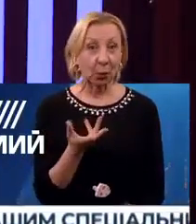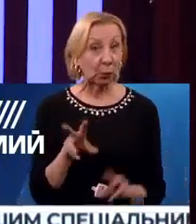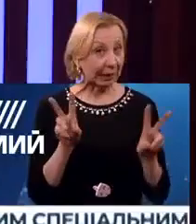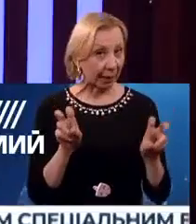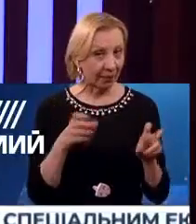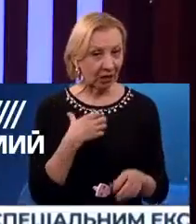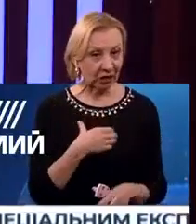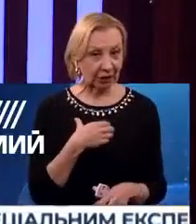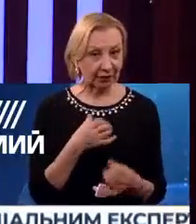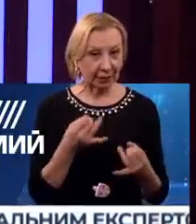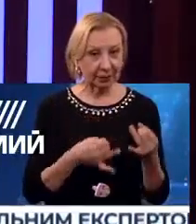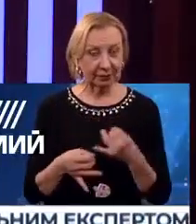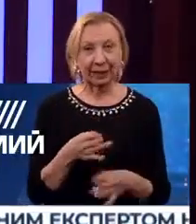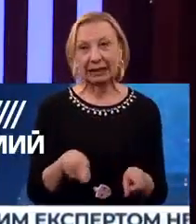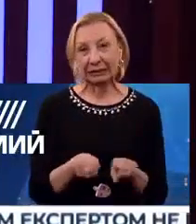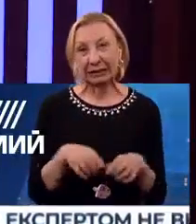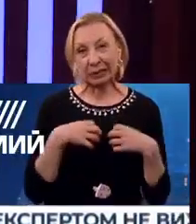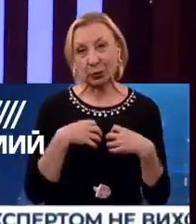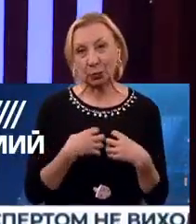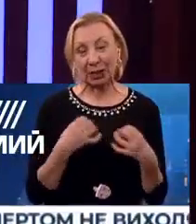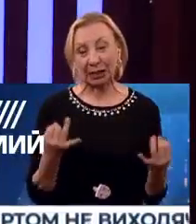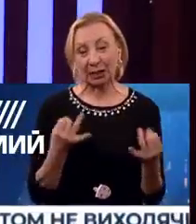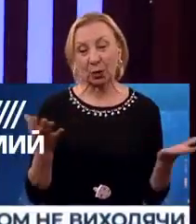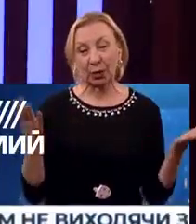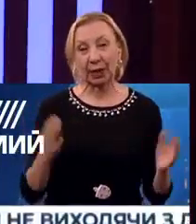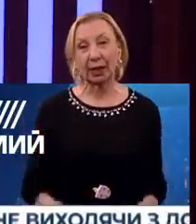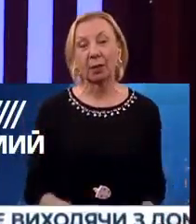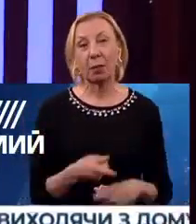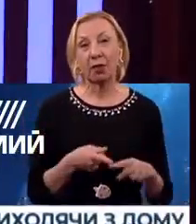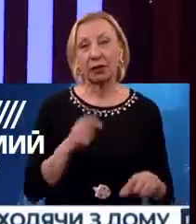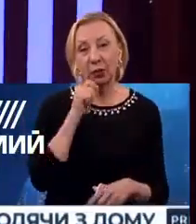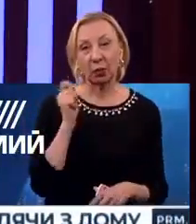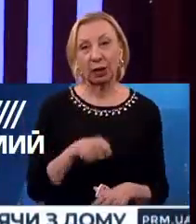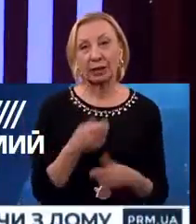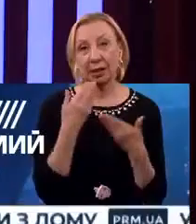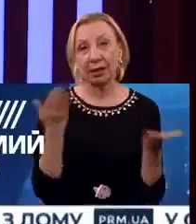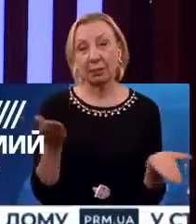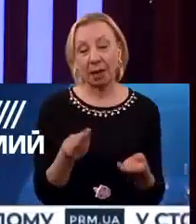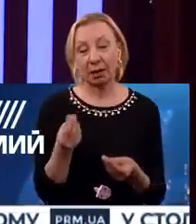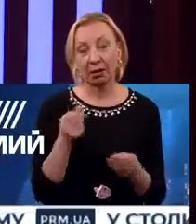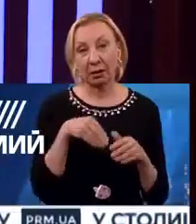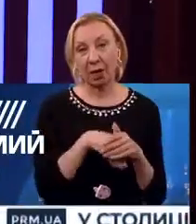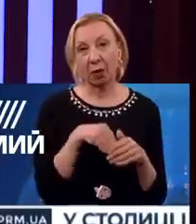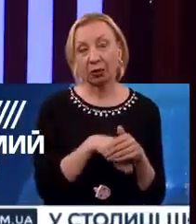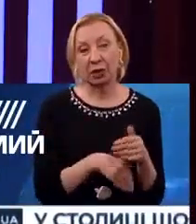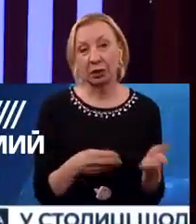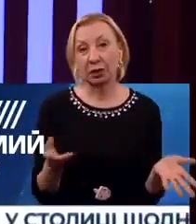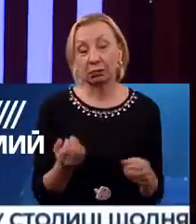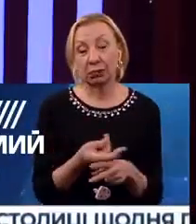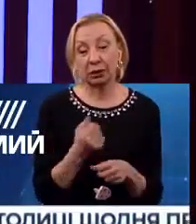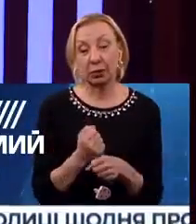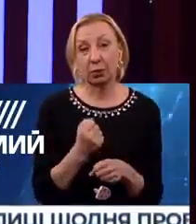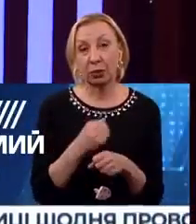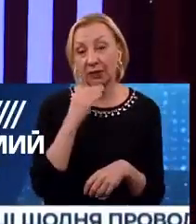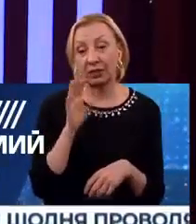важливих. Ну, така сумна історія. Більше половини українців майже не мають заощаджень. Без роботи їхніх грошей